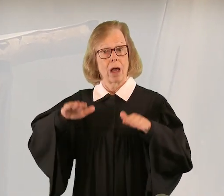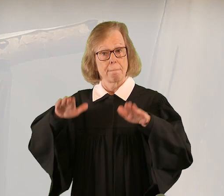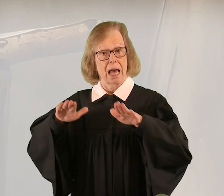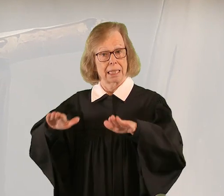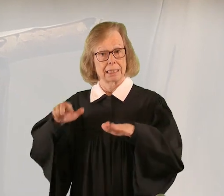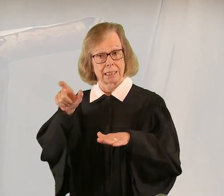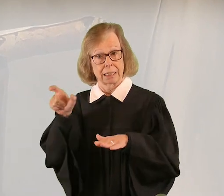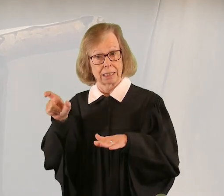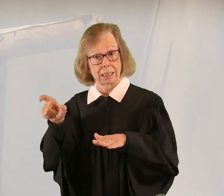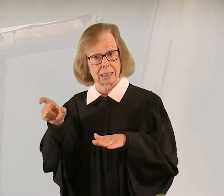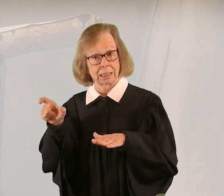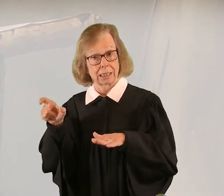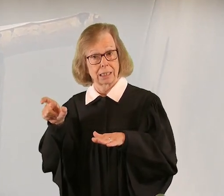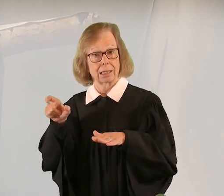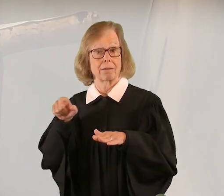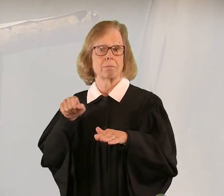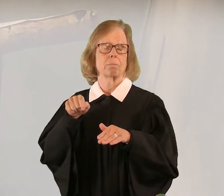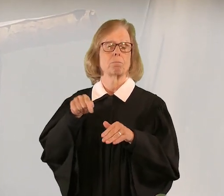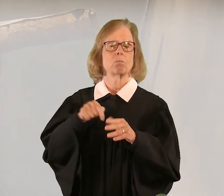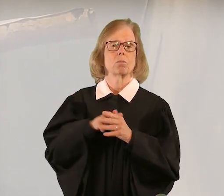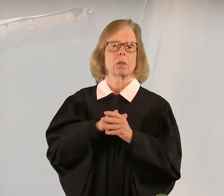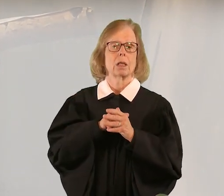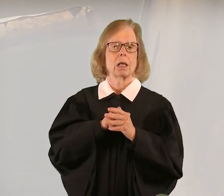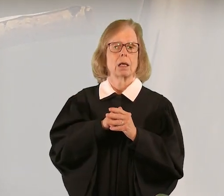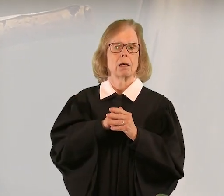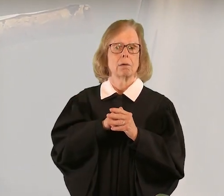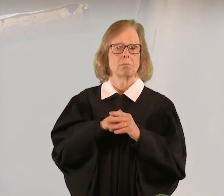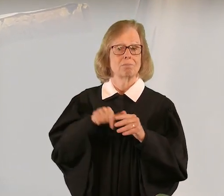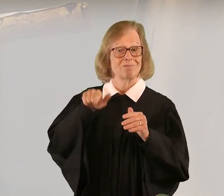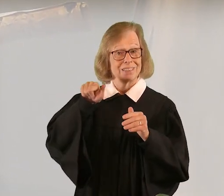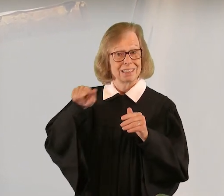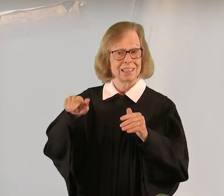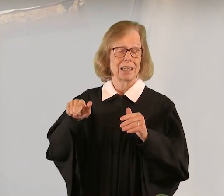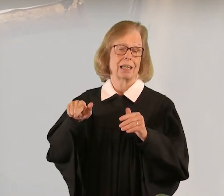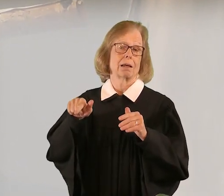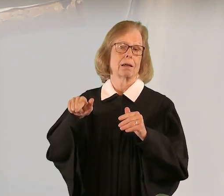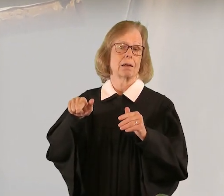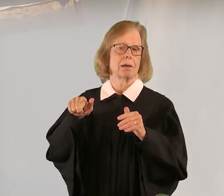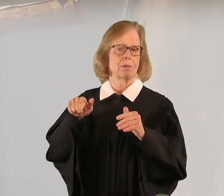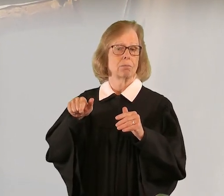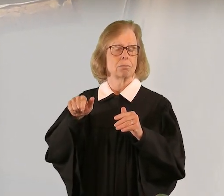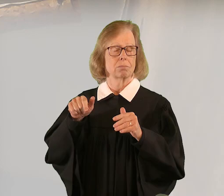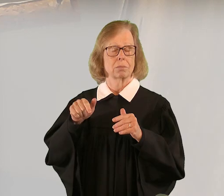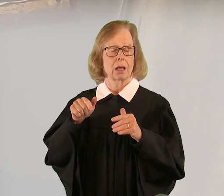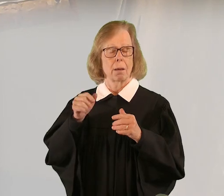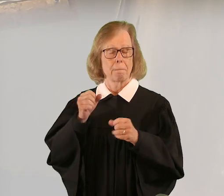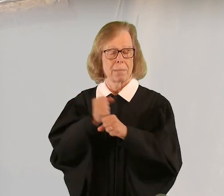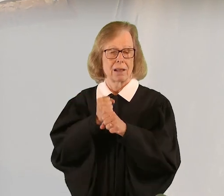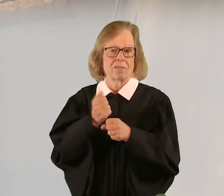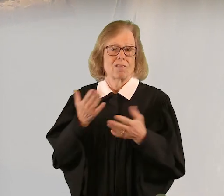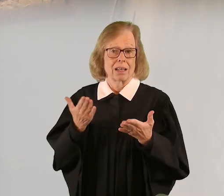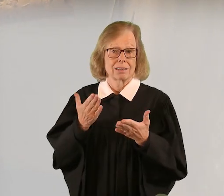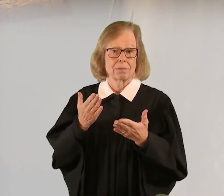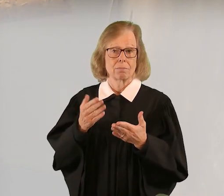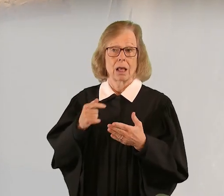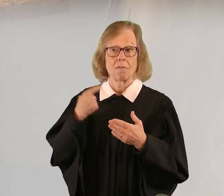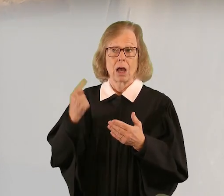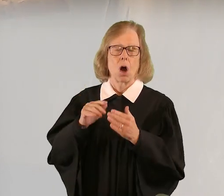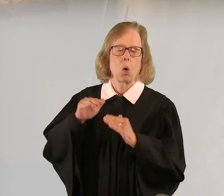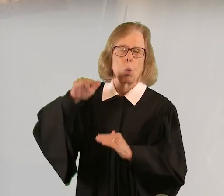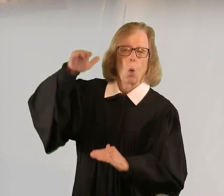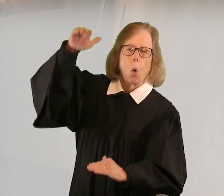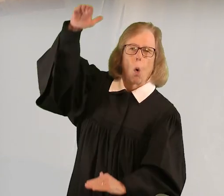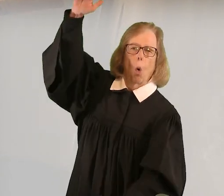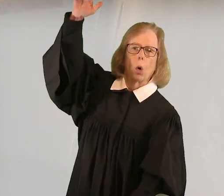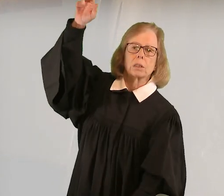Lauren Quirmbach und Amelie Janka. Sie bringen unser großes Birkenkreuz zum